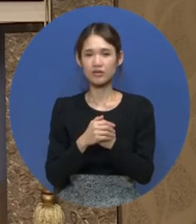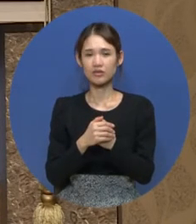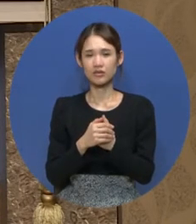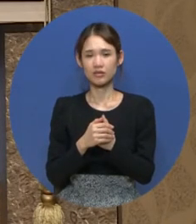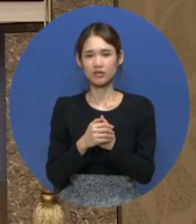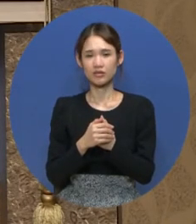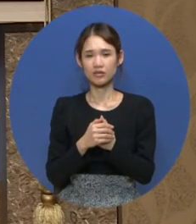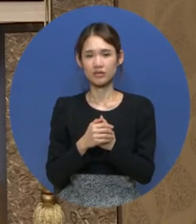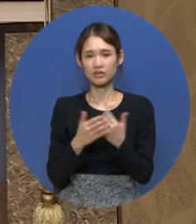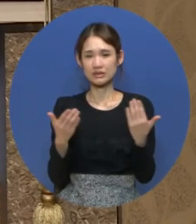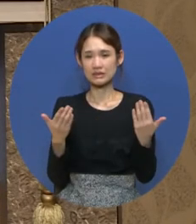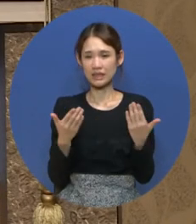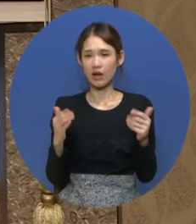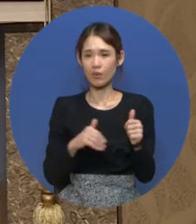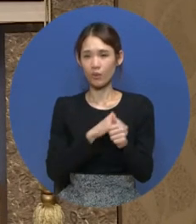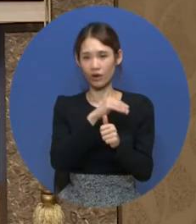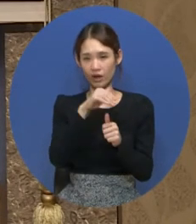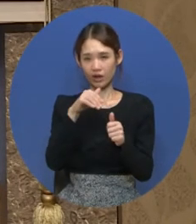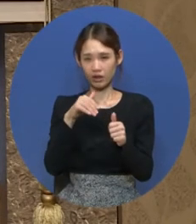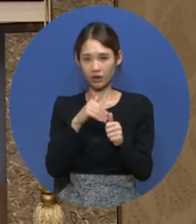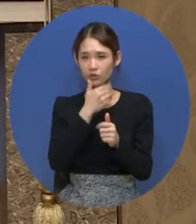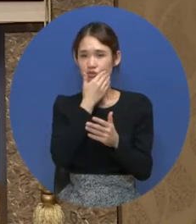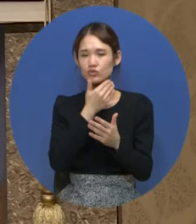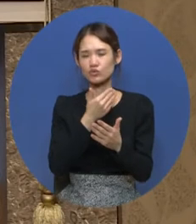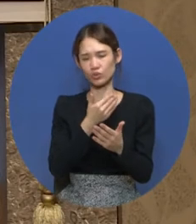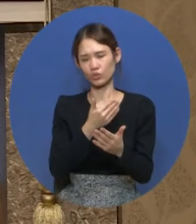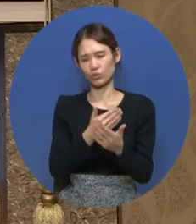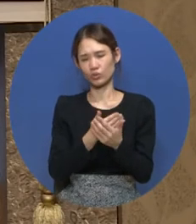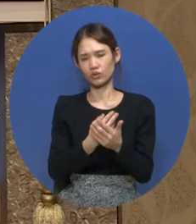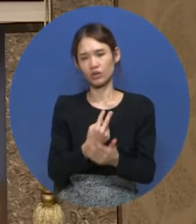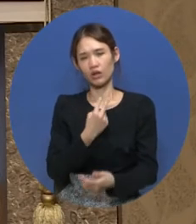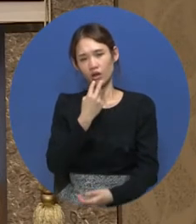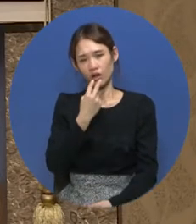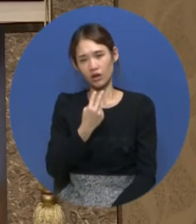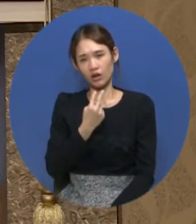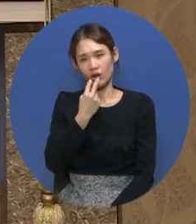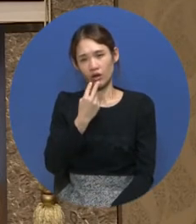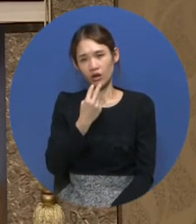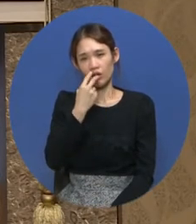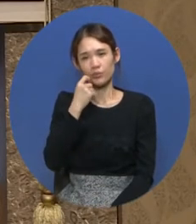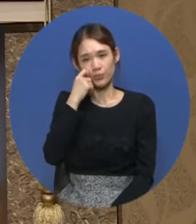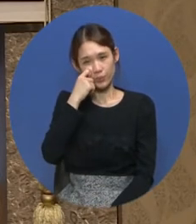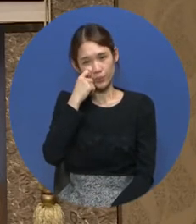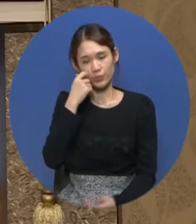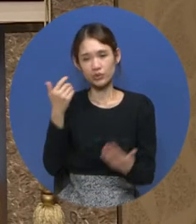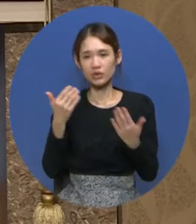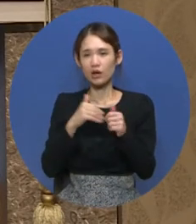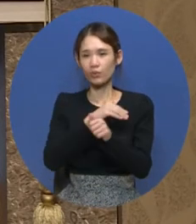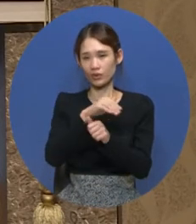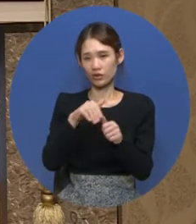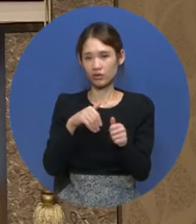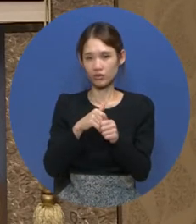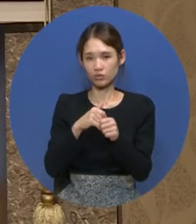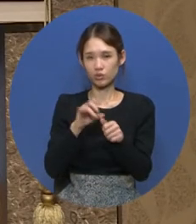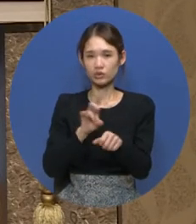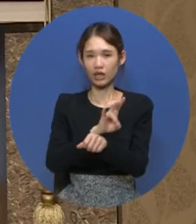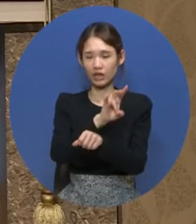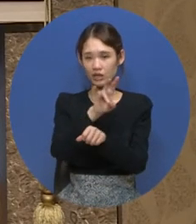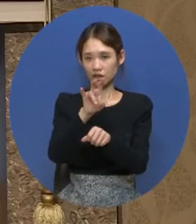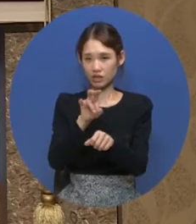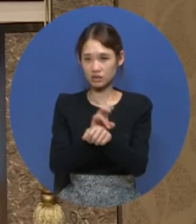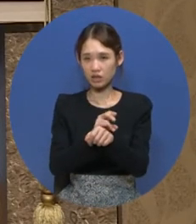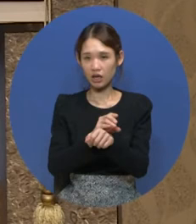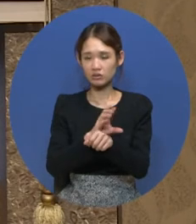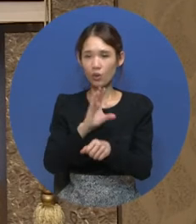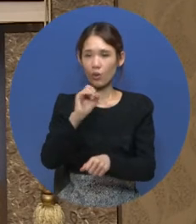어 작업 환경이 굉장히 중요하지 않습니까 숨을 못쉬는 아 작업 환경에 들어가거나 그 다음에 24시간 산소가 공급이